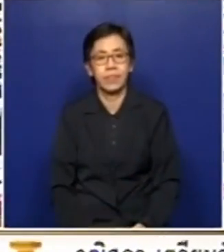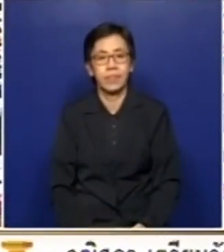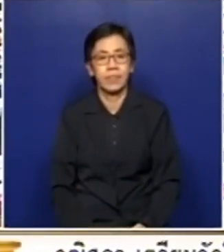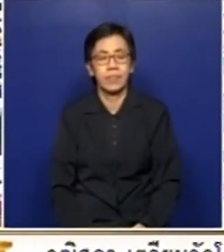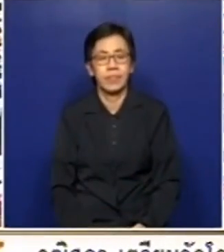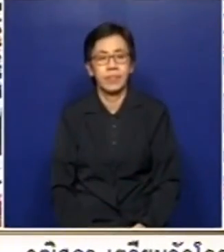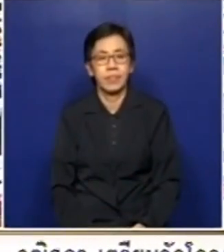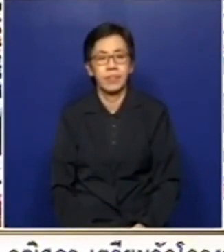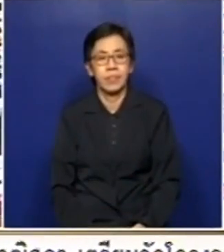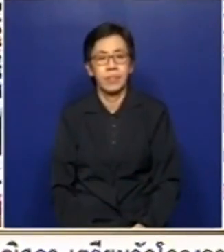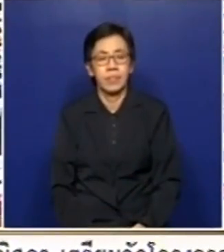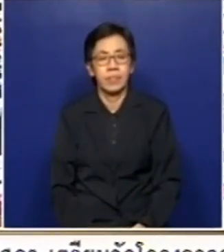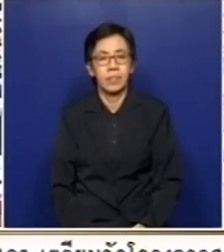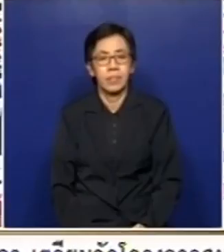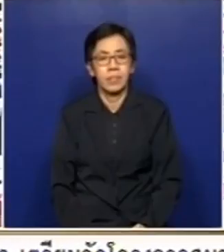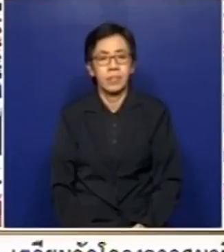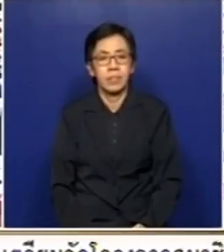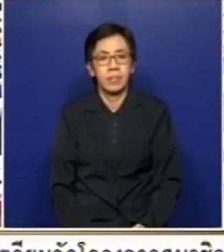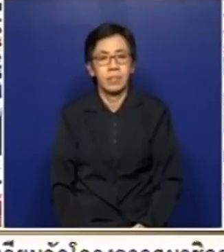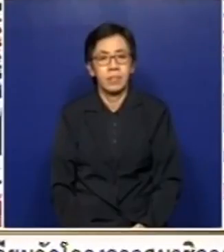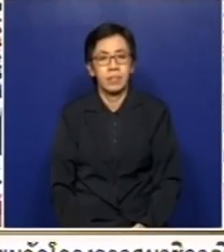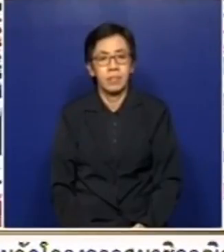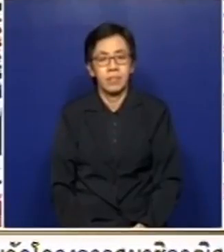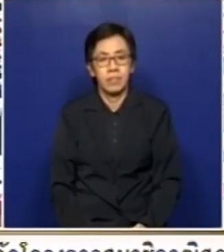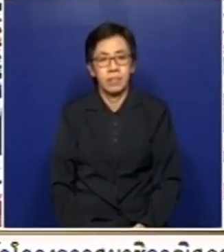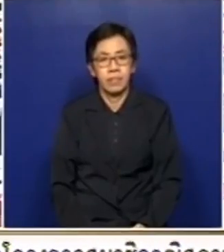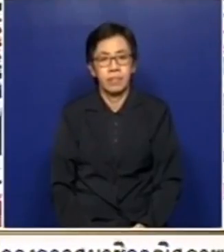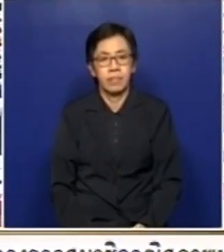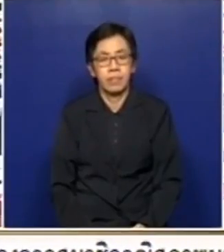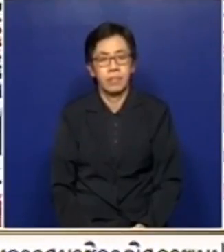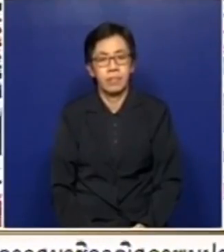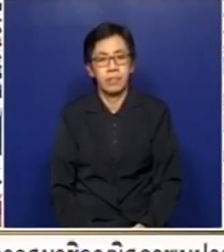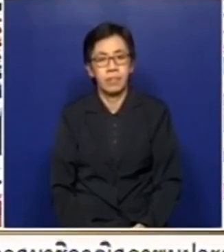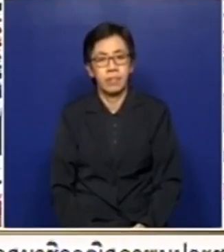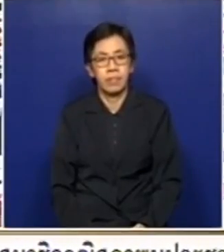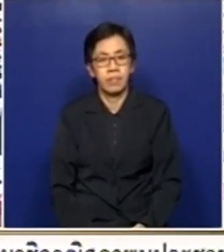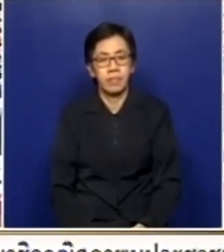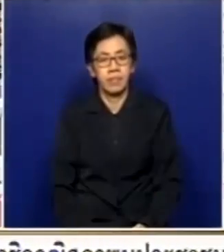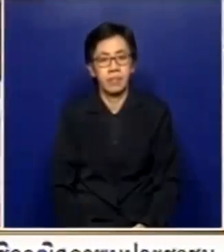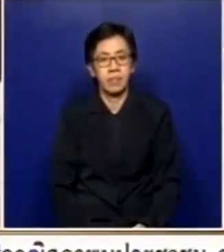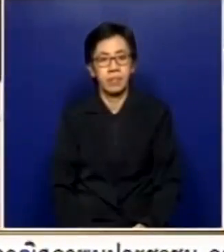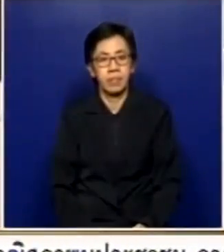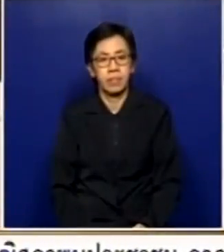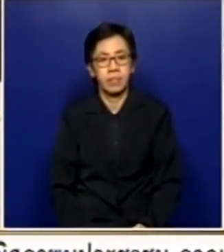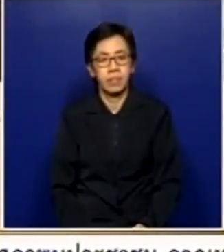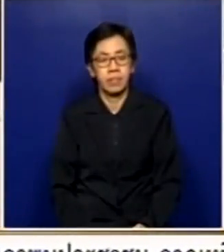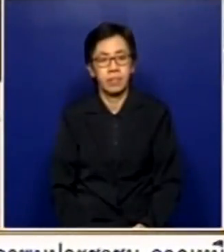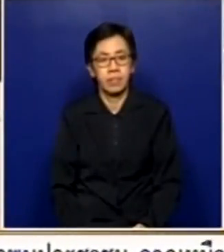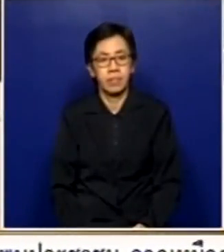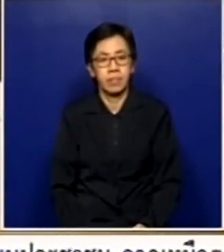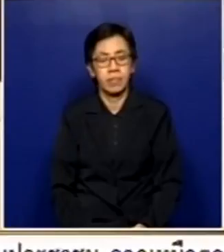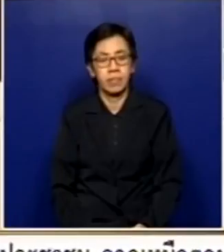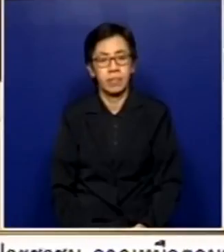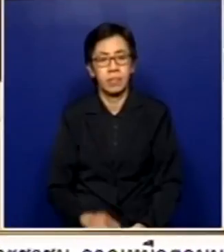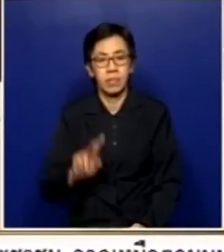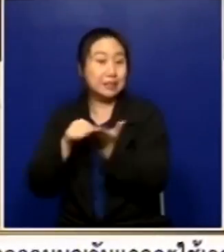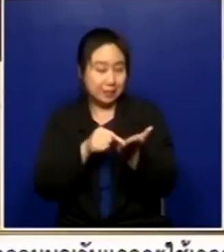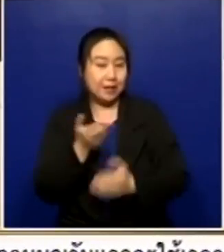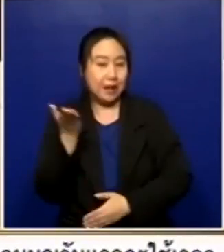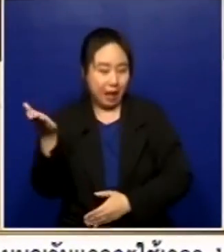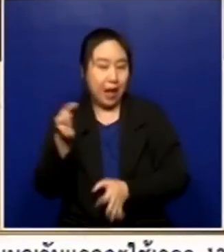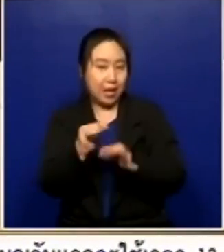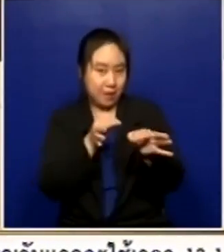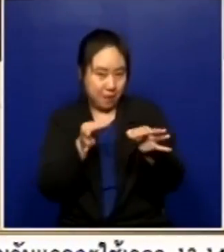ผมใช้กล้วยหมดนะครับต่อไปเชิญท่านเคยติดใช้นิคมแล้วครับ